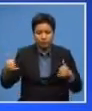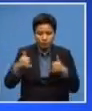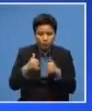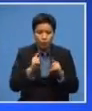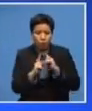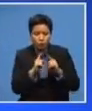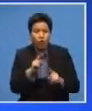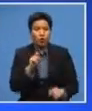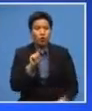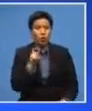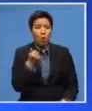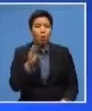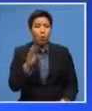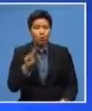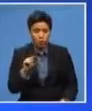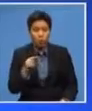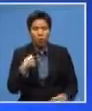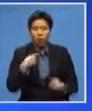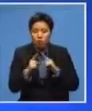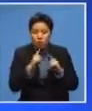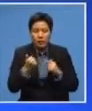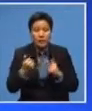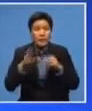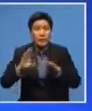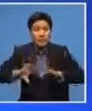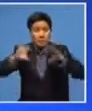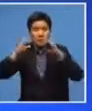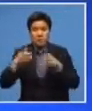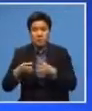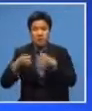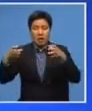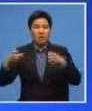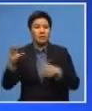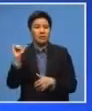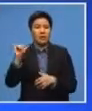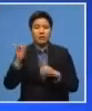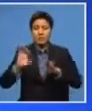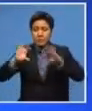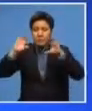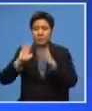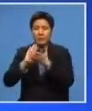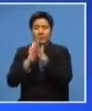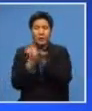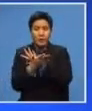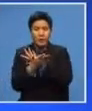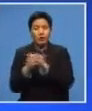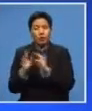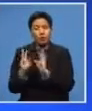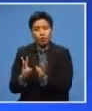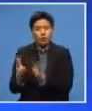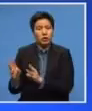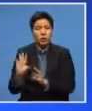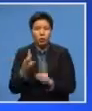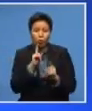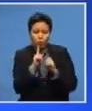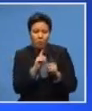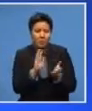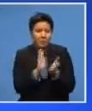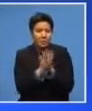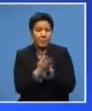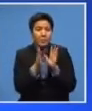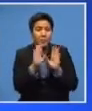ต.นะแต่คณะใหญ่เนี่ยเนื่องจากว่ารัฐบาลมีการเปลี่ยนแปลงและมีการผมก็ให้มีการปรับรูปแบบการพูดคุย